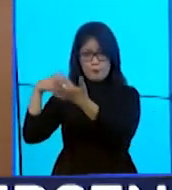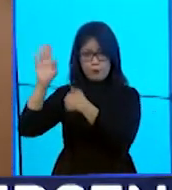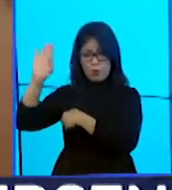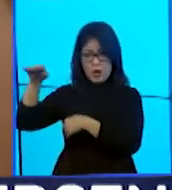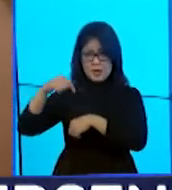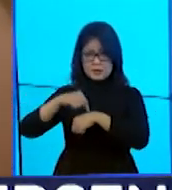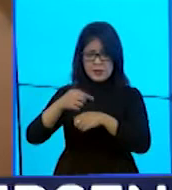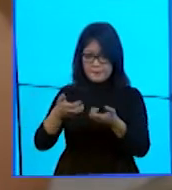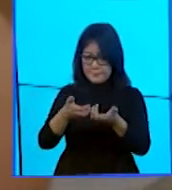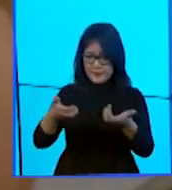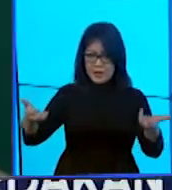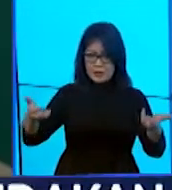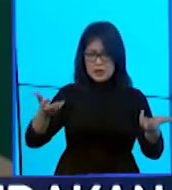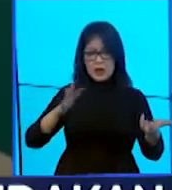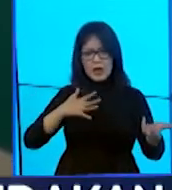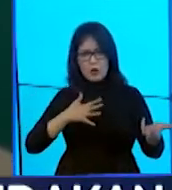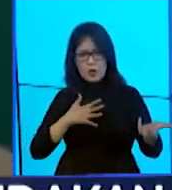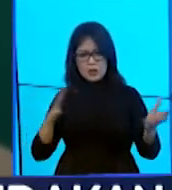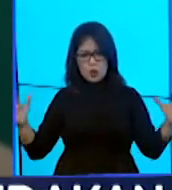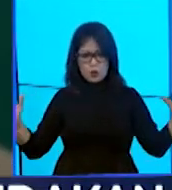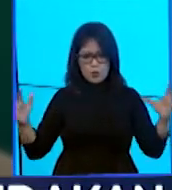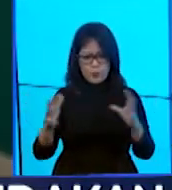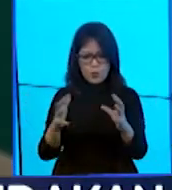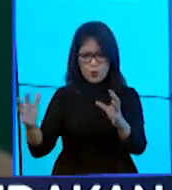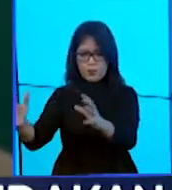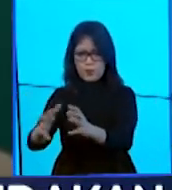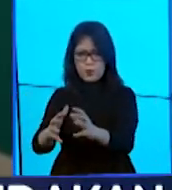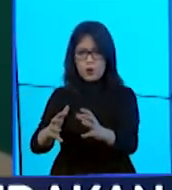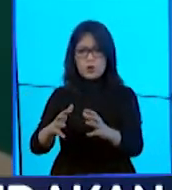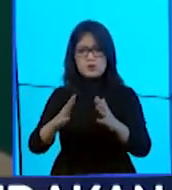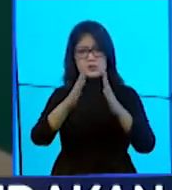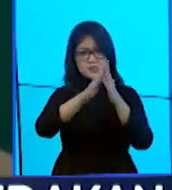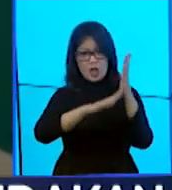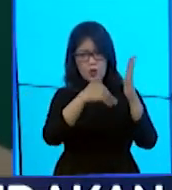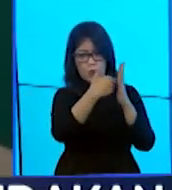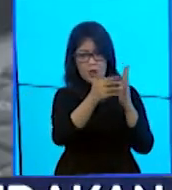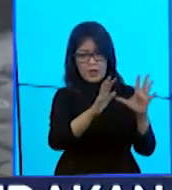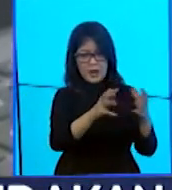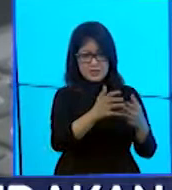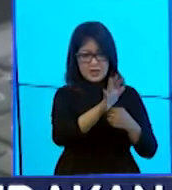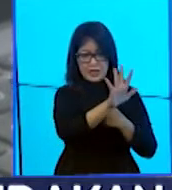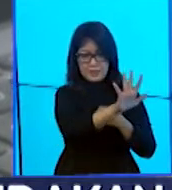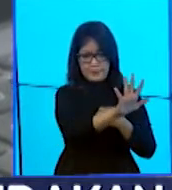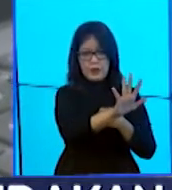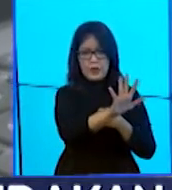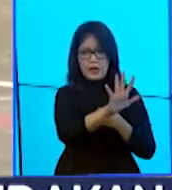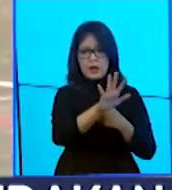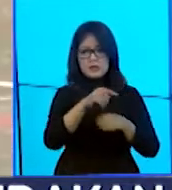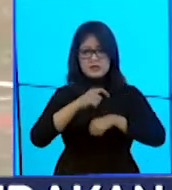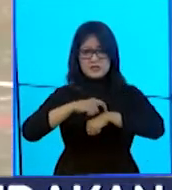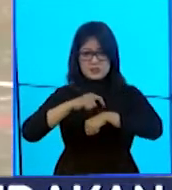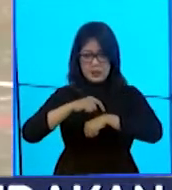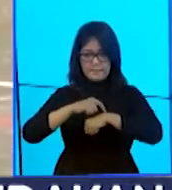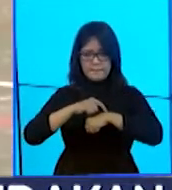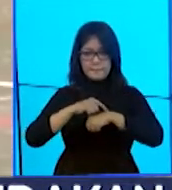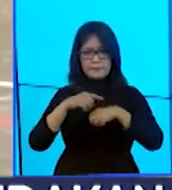untuk menghindari adanya kerumunan. Untuk kelas 5 dijadwalkan pulang pada pukul 8.55 waktu Indonesia Barat, sedangkan untuk